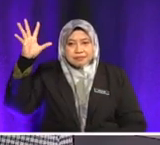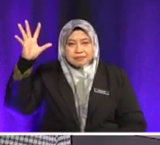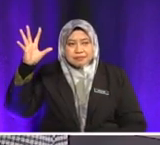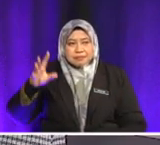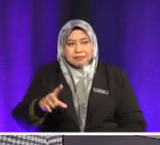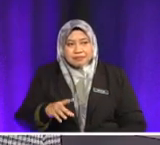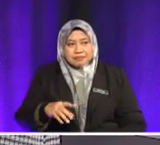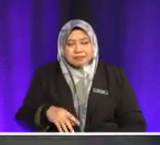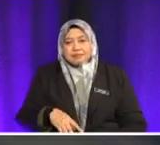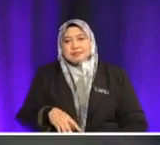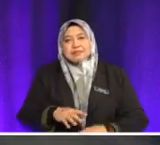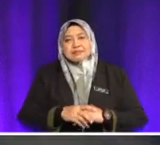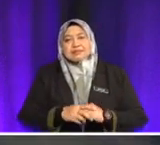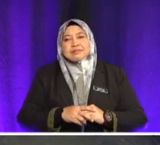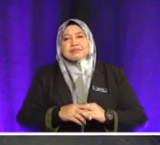lagi